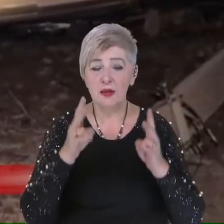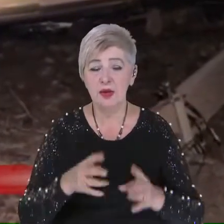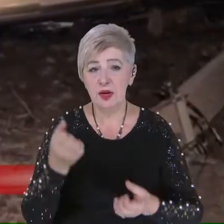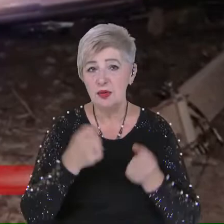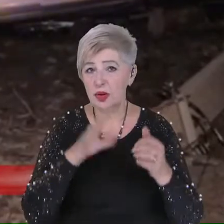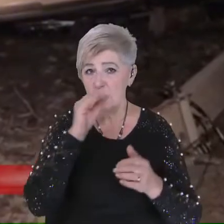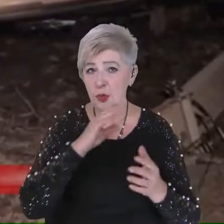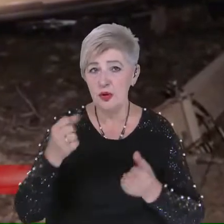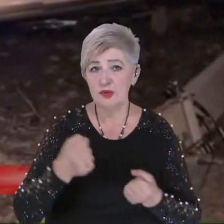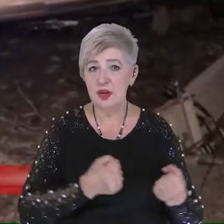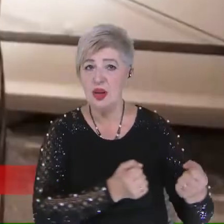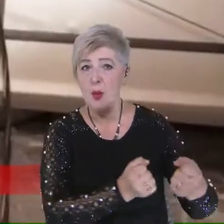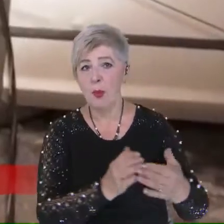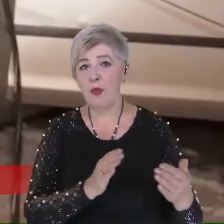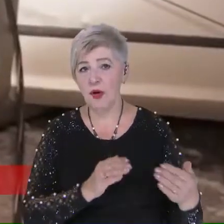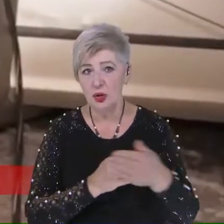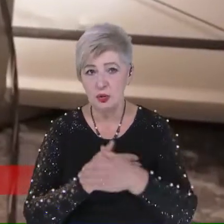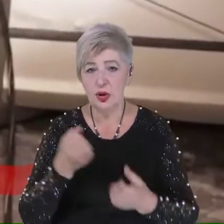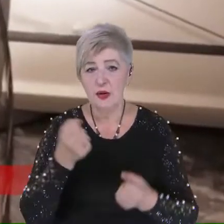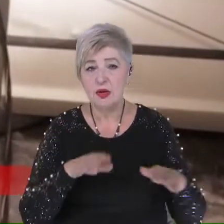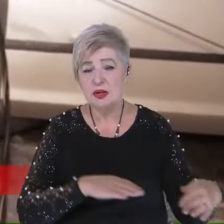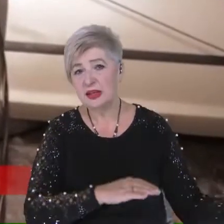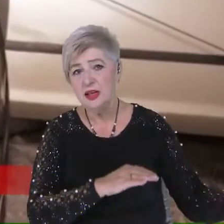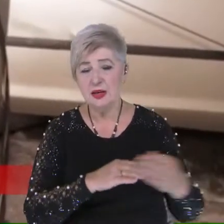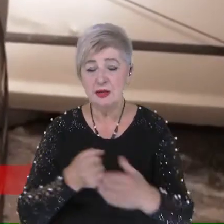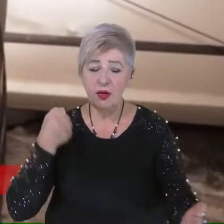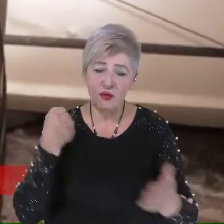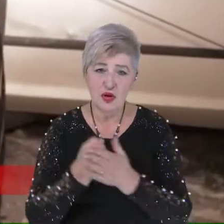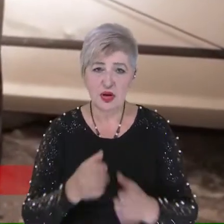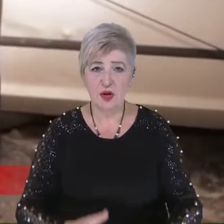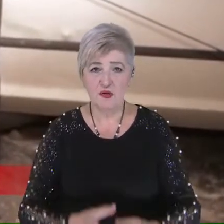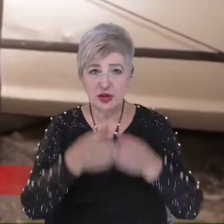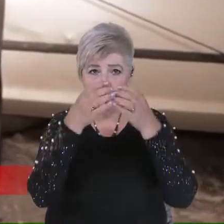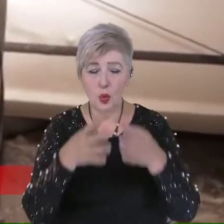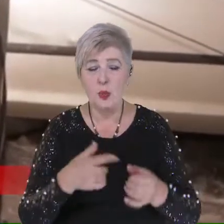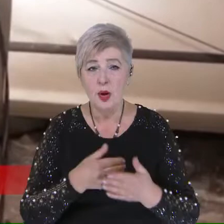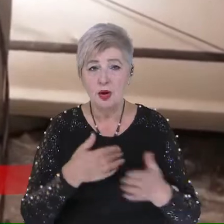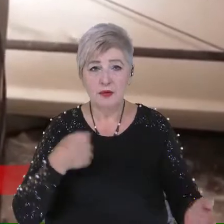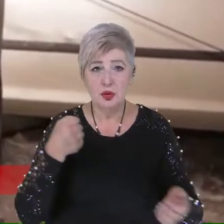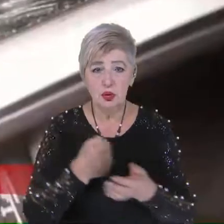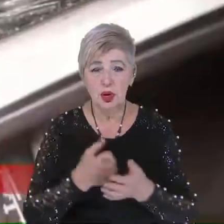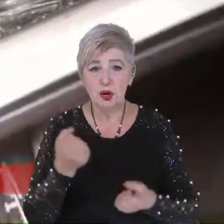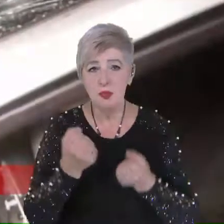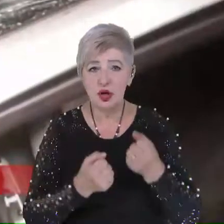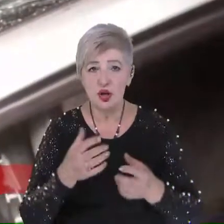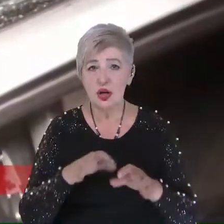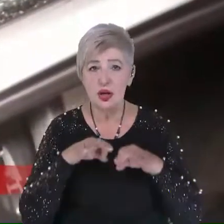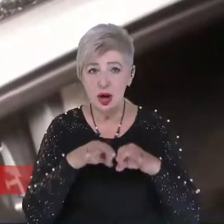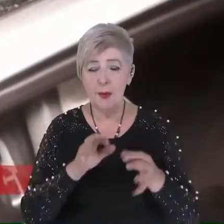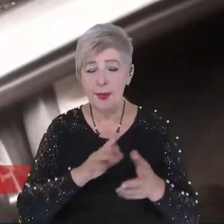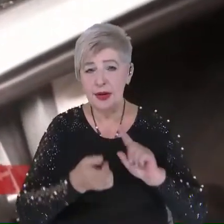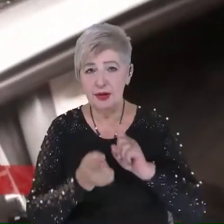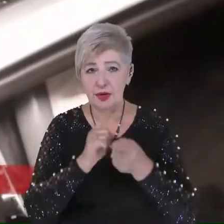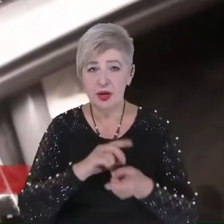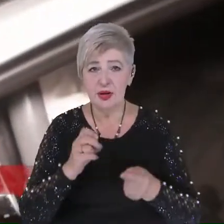на повороті. Автівку занесло, і вона влетіла у стовп. Від удару машина перетворилася на зім'яту брилу